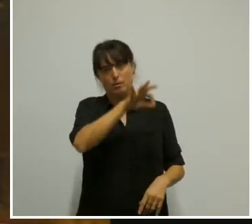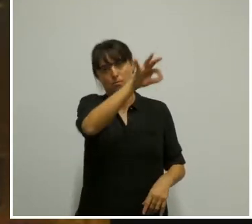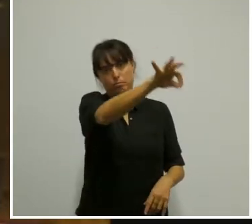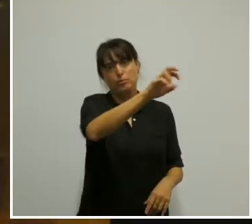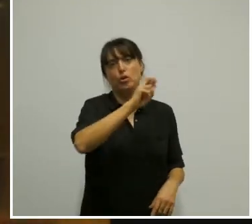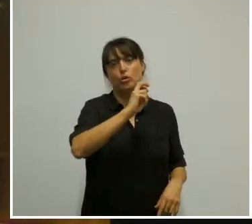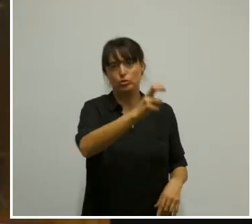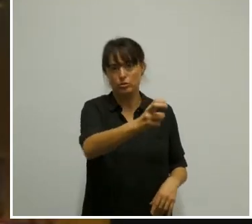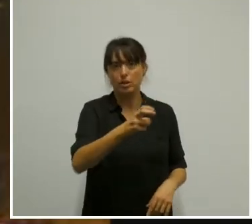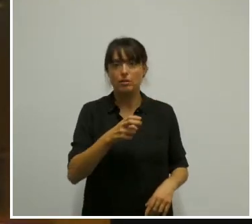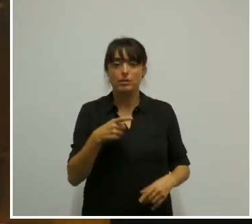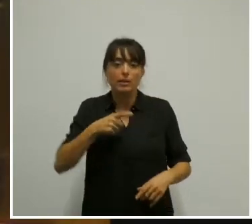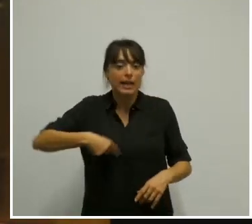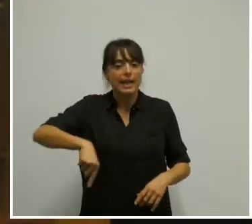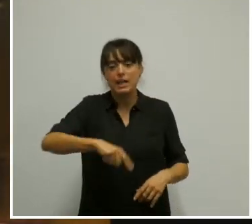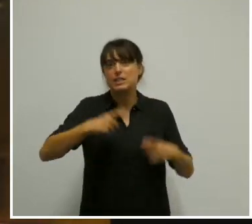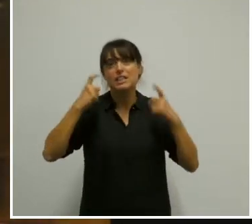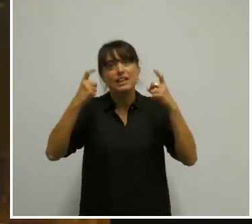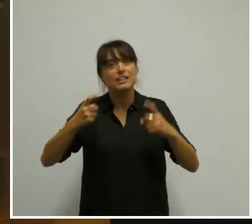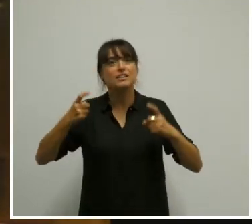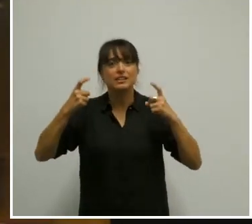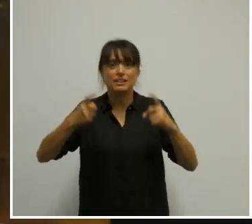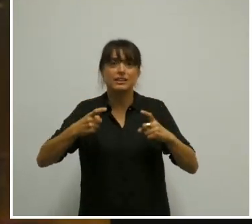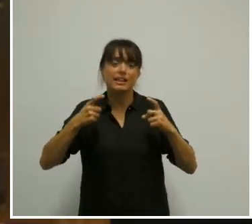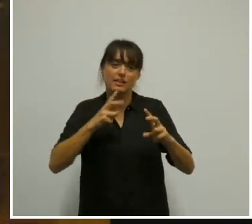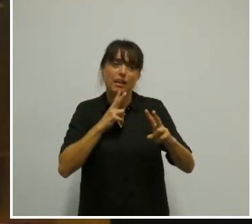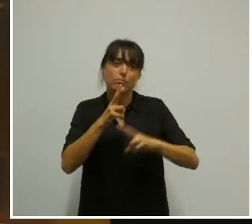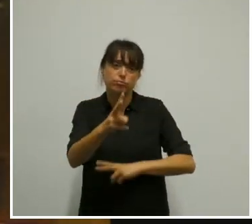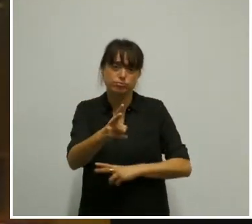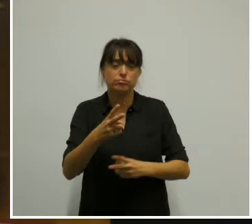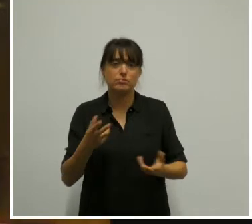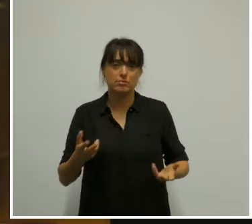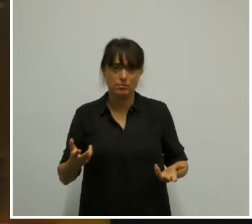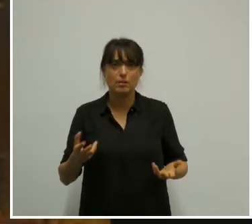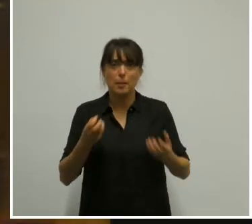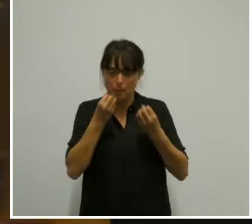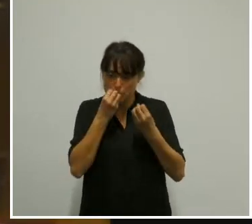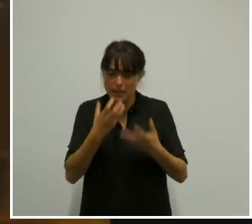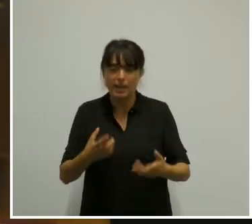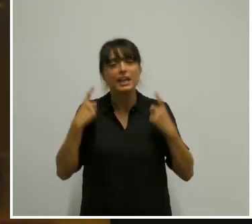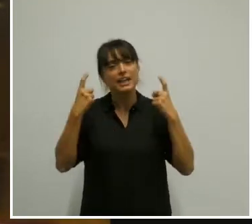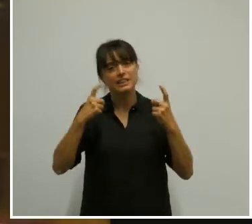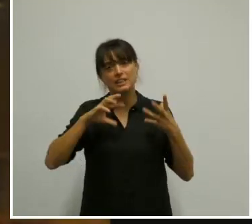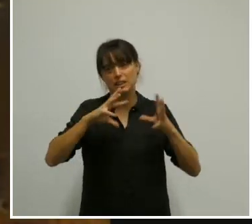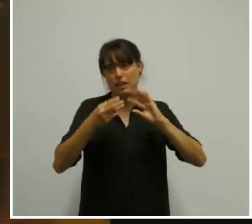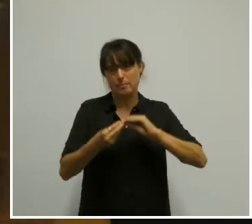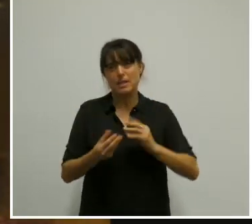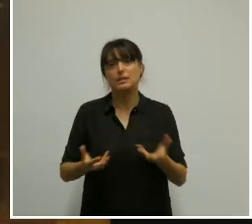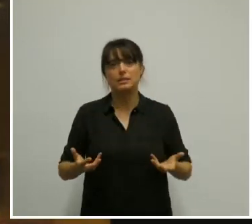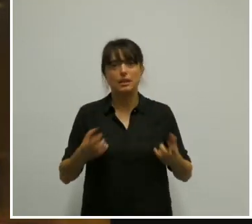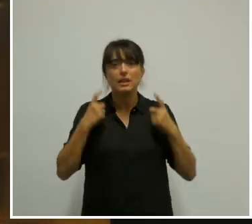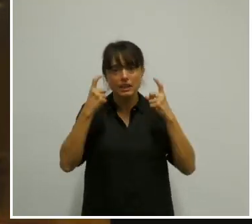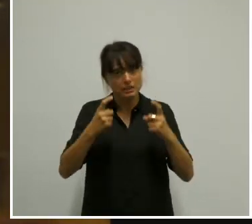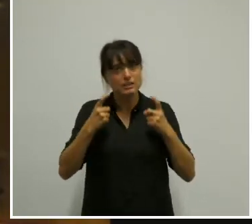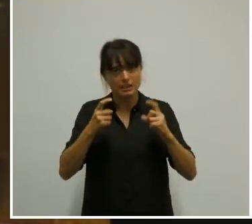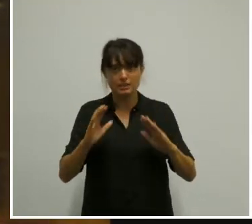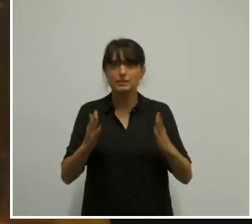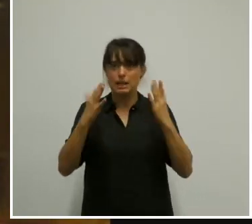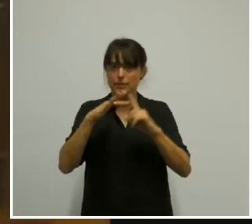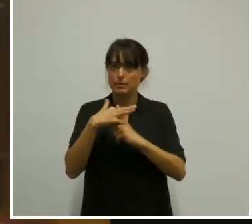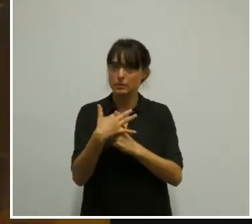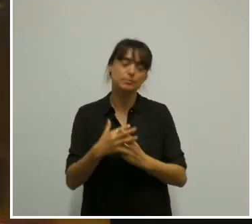cas per cas. Intenten, doncs això, donar la millor resposta, la més propera i la que s'ajusti millor.